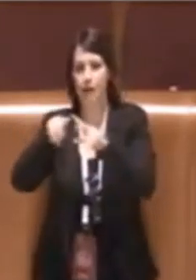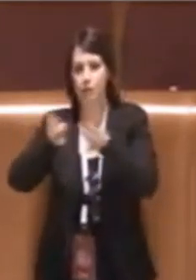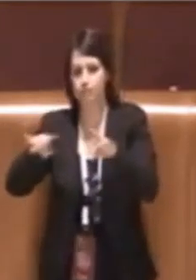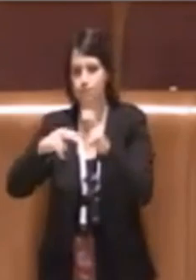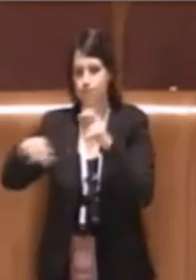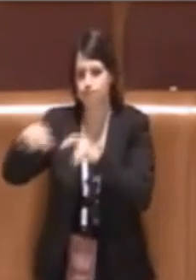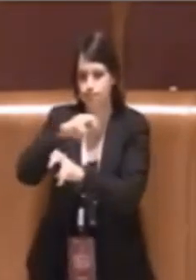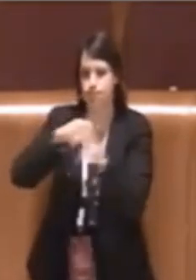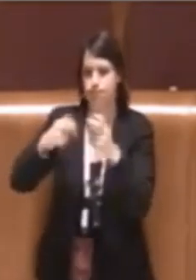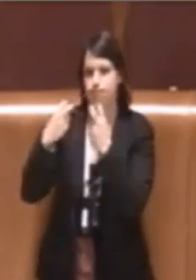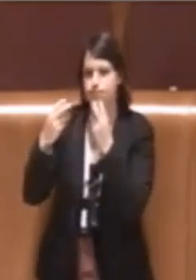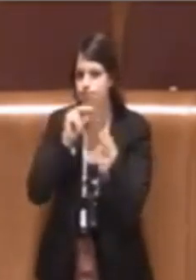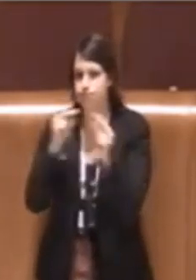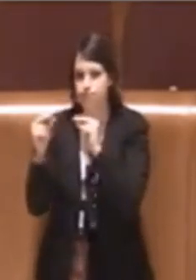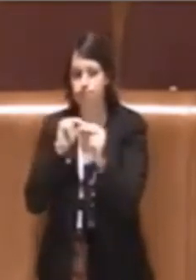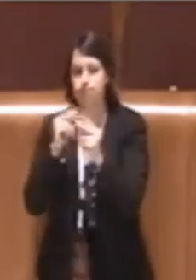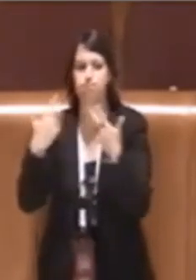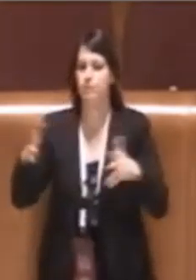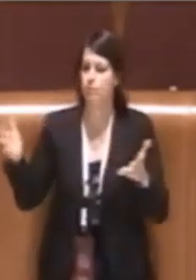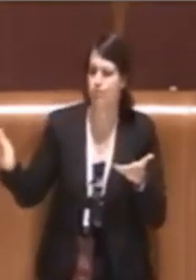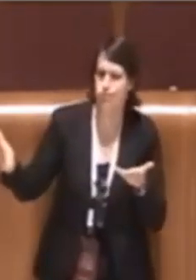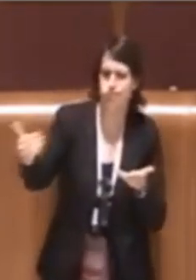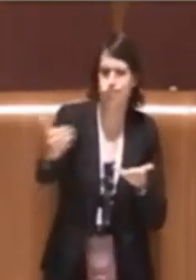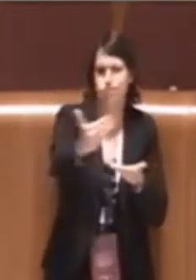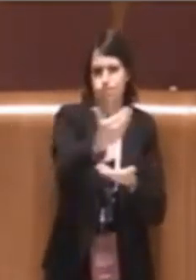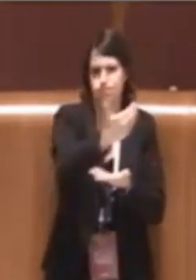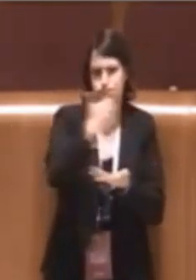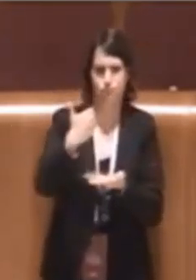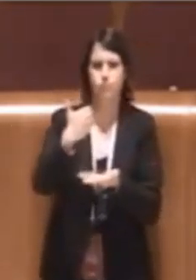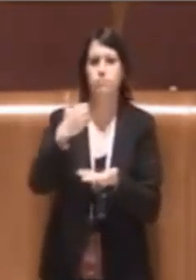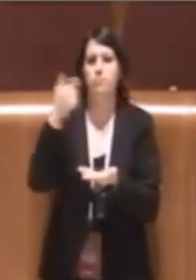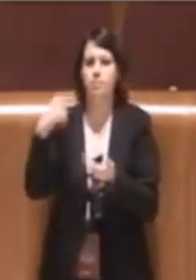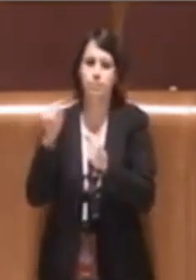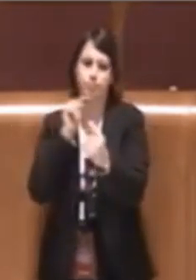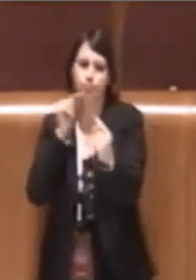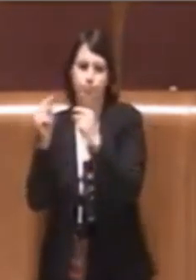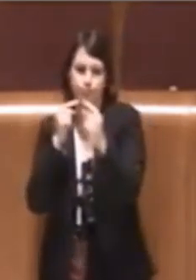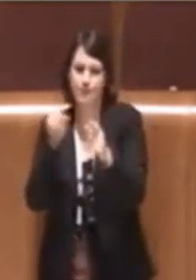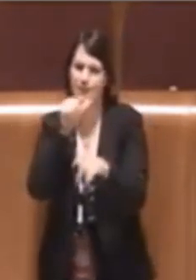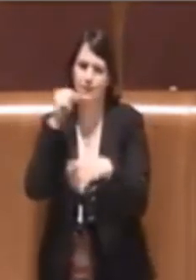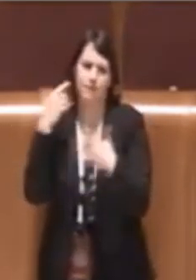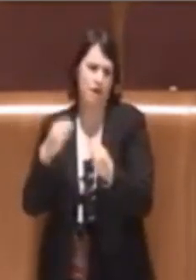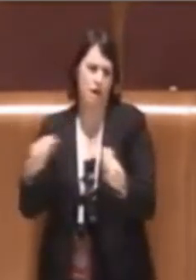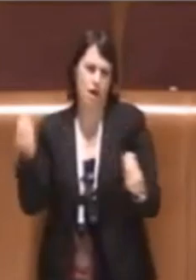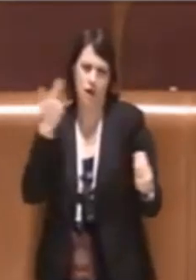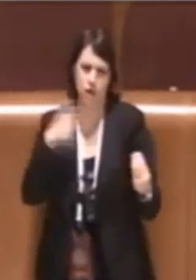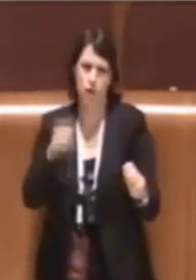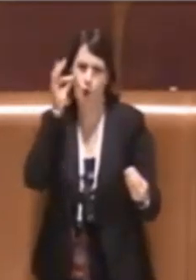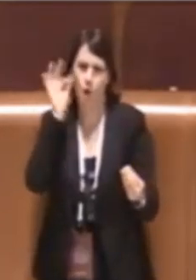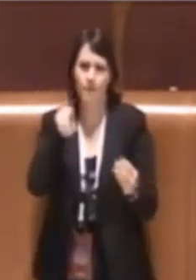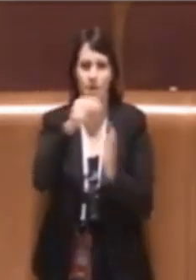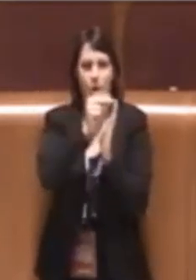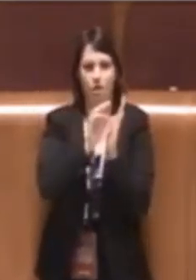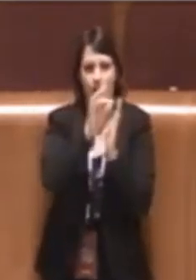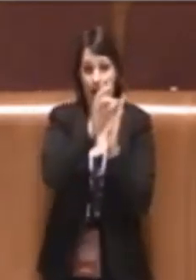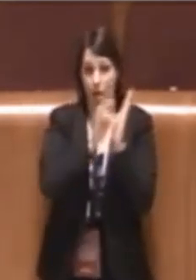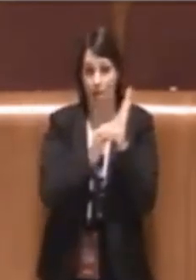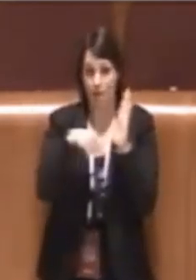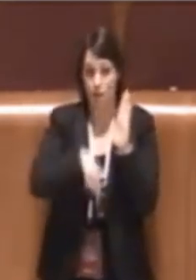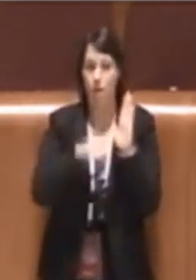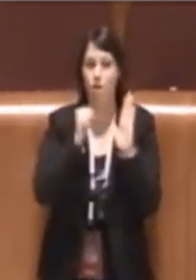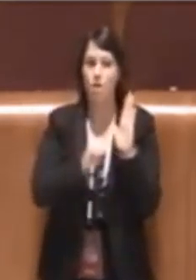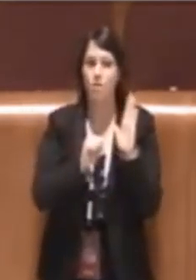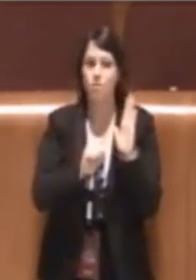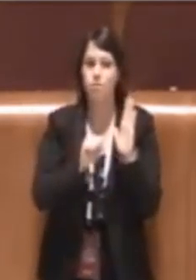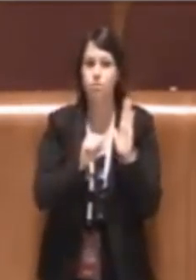di concertazione che sono stati utilissimi affinché il regolamento fosse quanto più utile agli